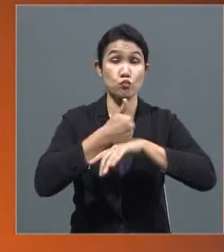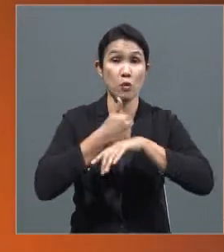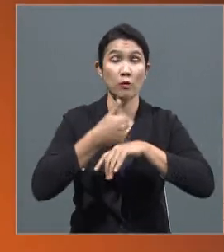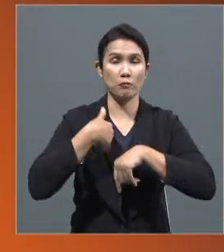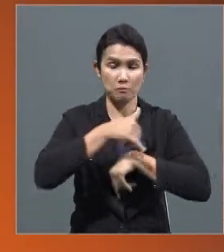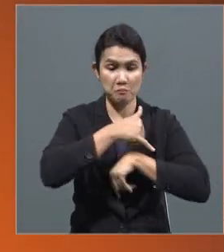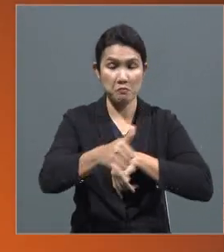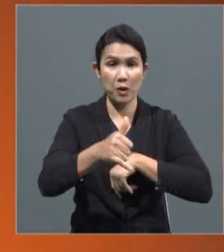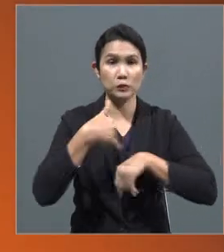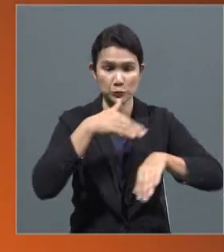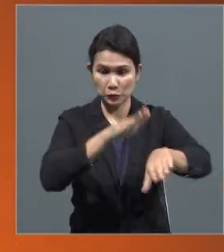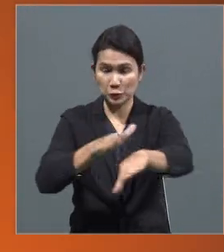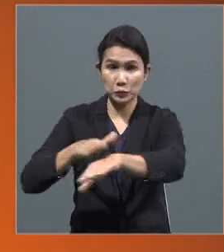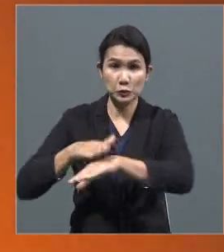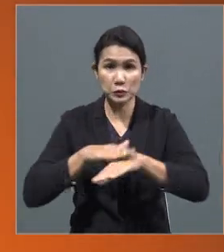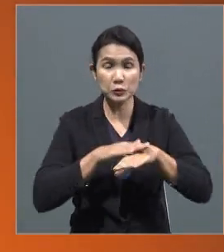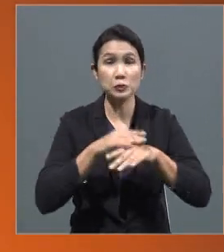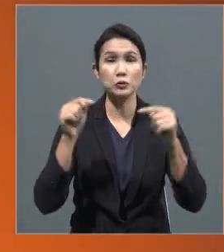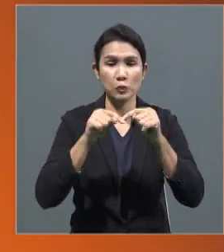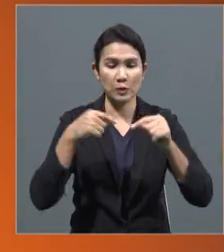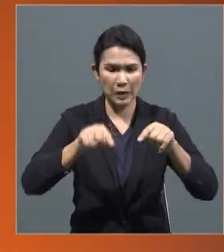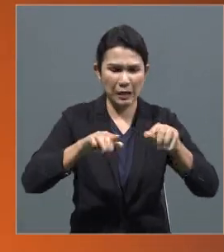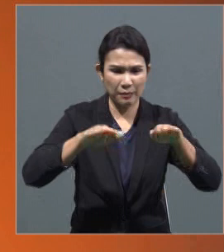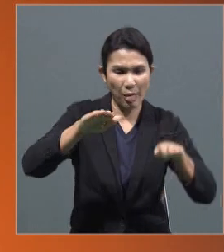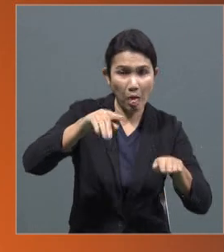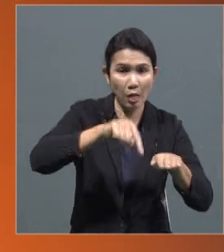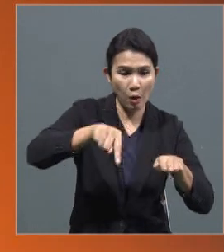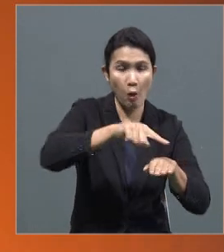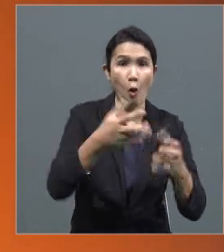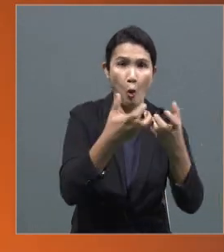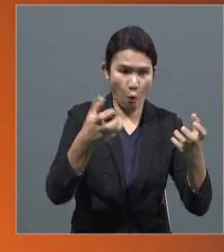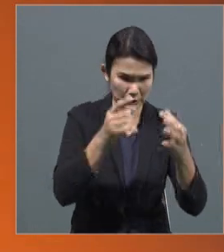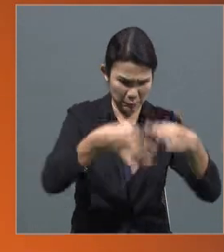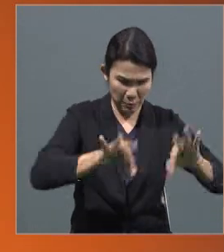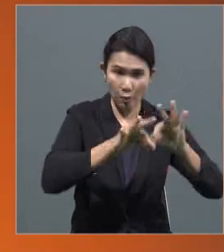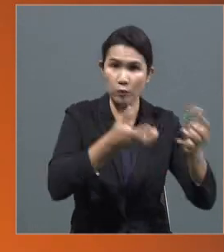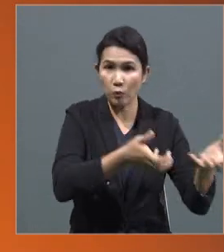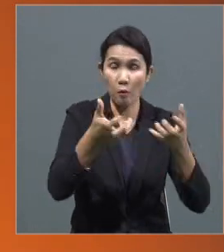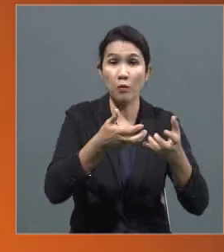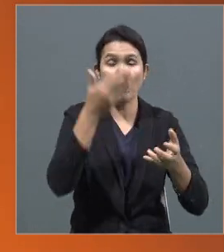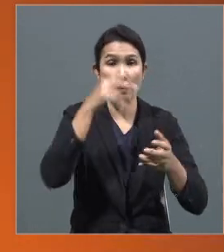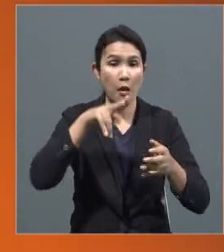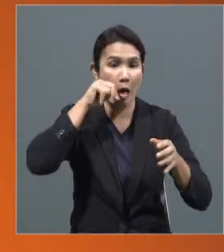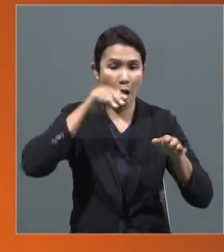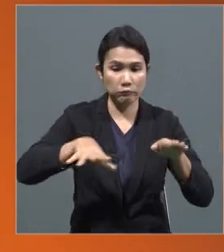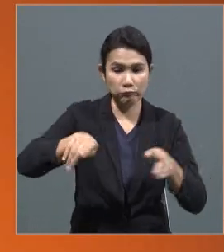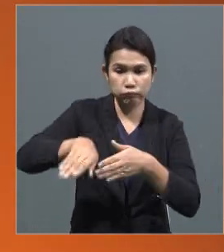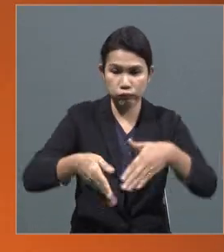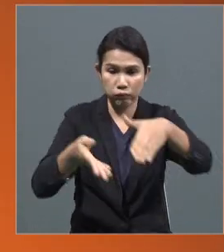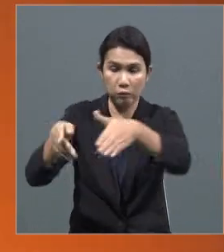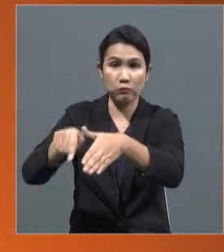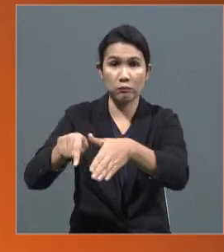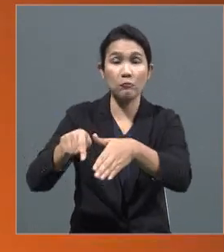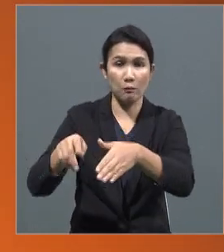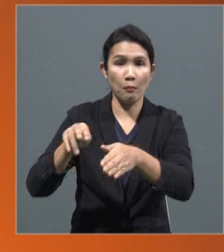พื้นที่เลยนะคะไปเตือนพี่น้องประชาชนโดยเฉพาะพื้นที่ลุ่มต่ำให้ยกของมีค่าขึ้นที่สูงค่ะเนื่องจากปริมาณน้ำในแม่น้ำน่านแล้วก็ลำน้ำสาข